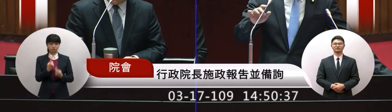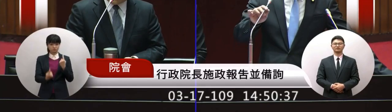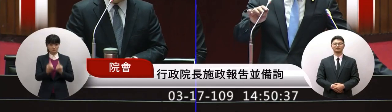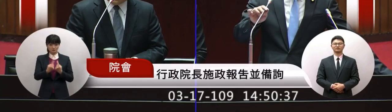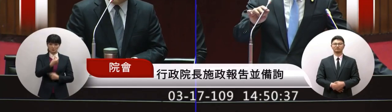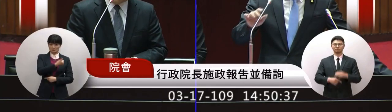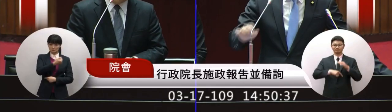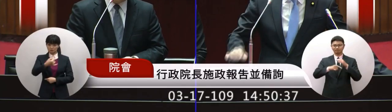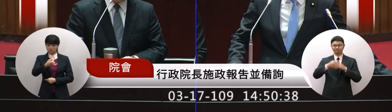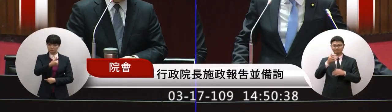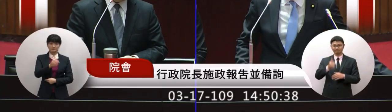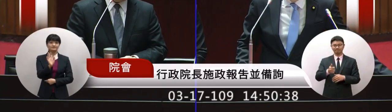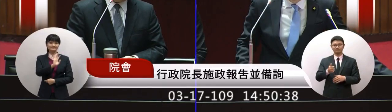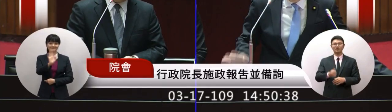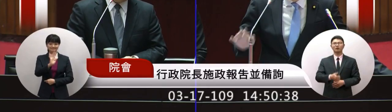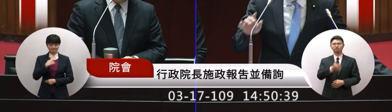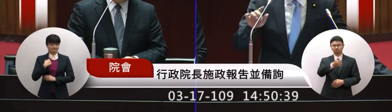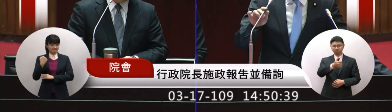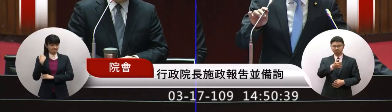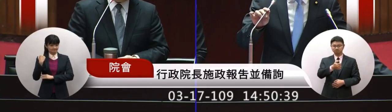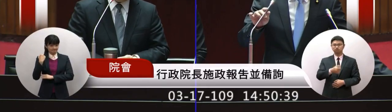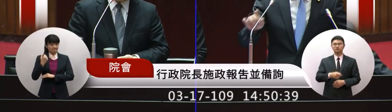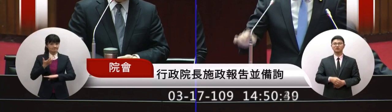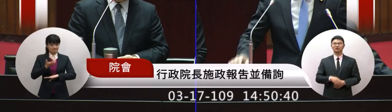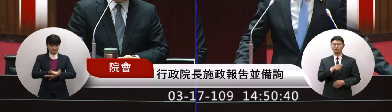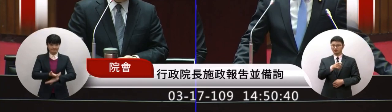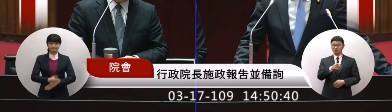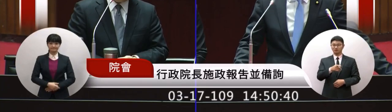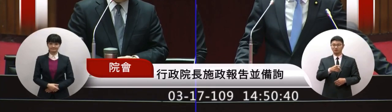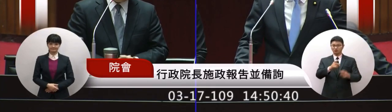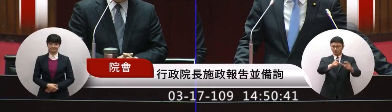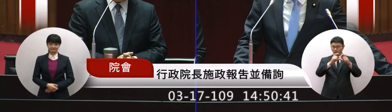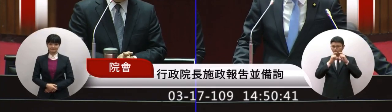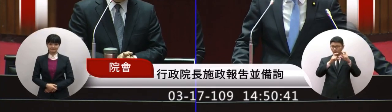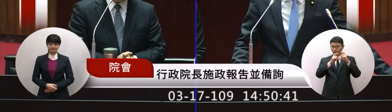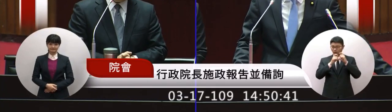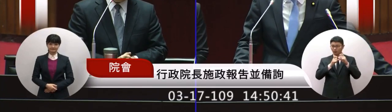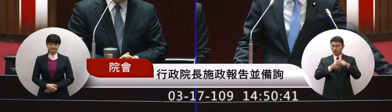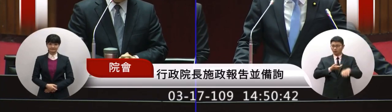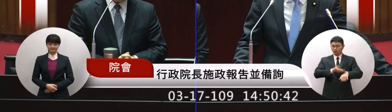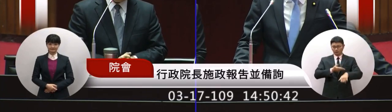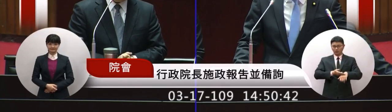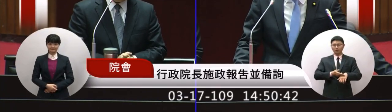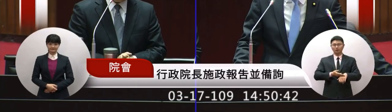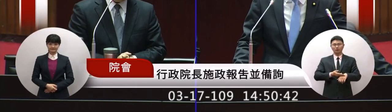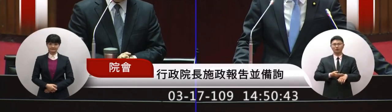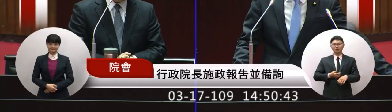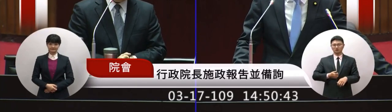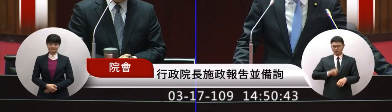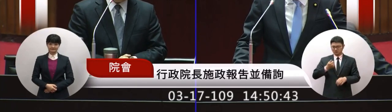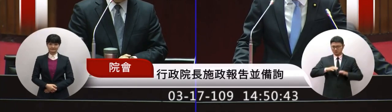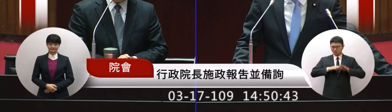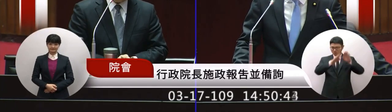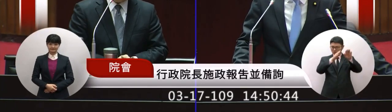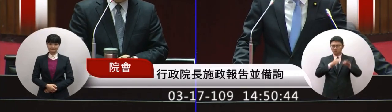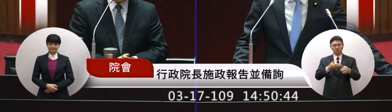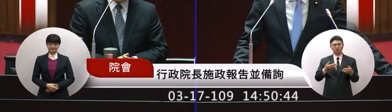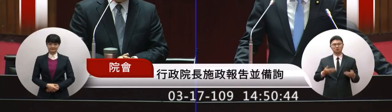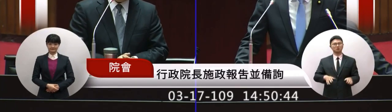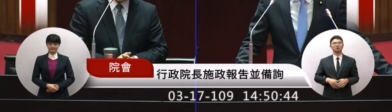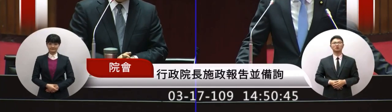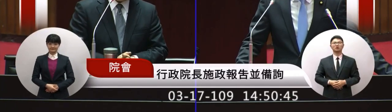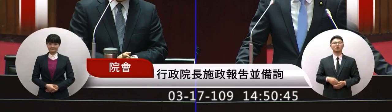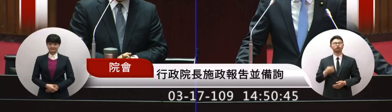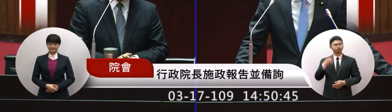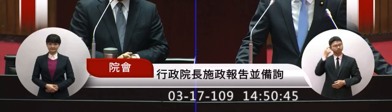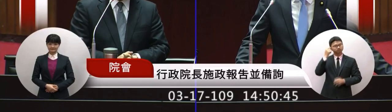好，我只是尽力做。 谢谢院长，您这个答辩的能力啊，的确啊很多的进步啊，而且，但是我